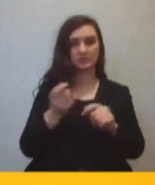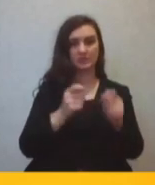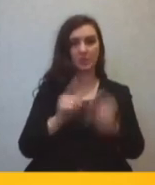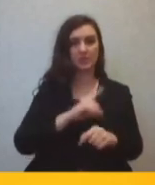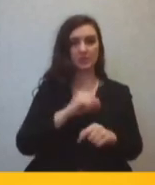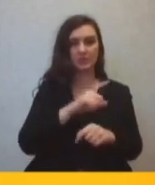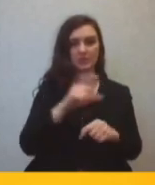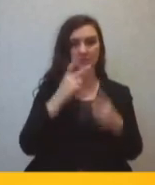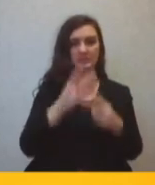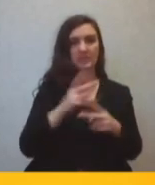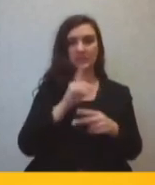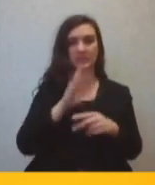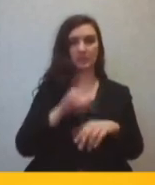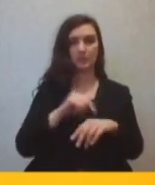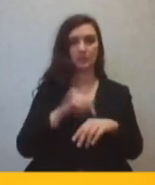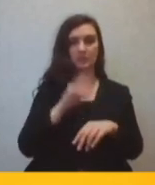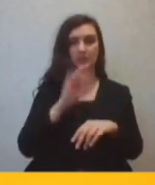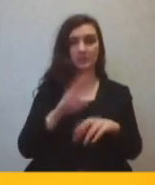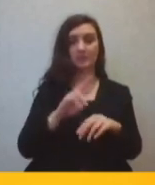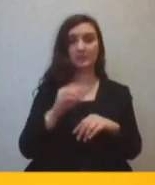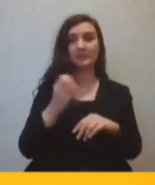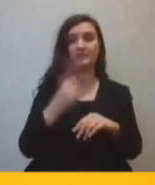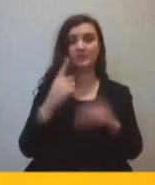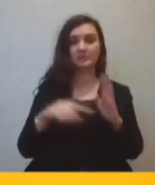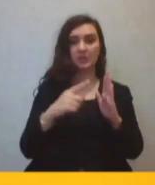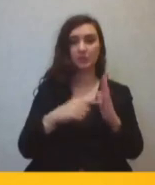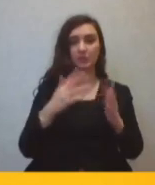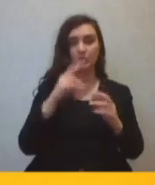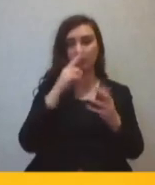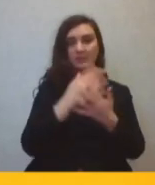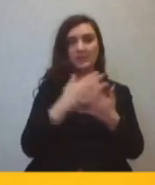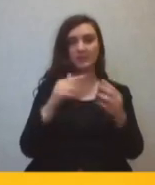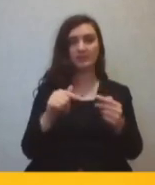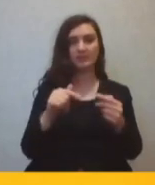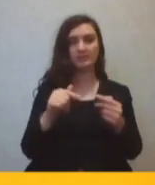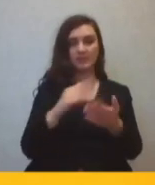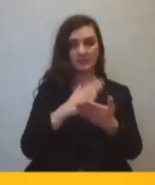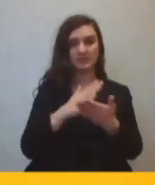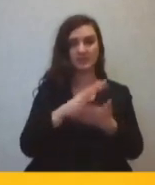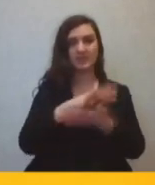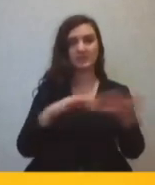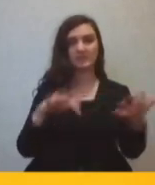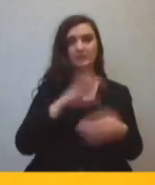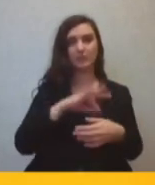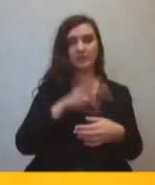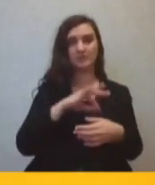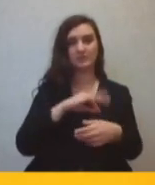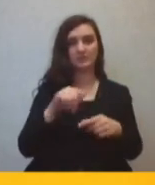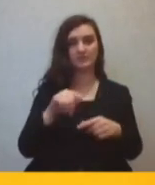რომ ადამიანს არ ექნება დისკომფორტი. და კიდევ ერთი საკითხი, თუ მედიკამენტები არის ხანგრძლივი მოხმარების